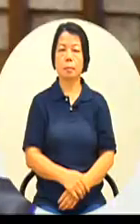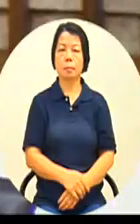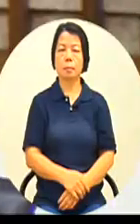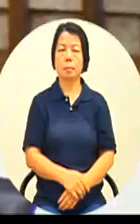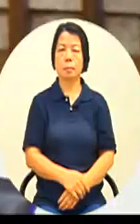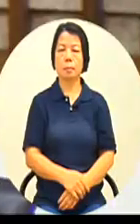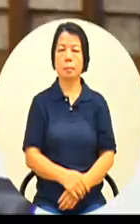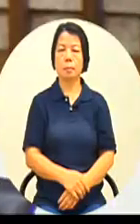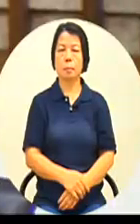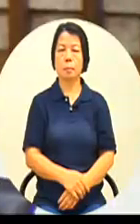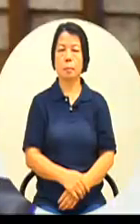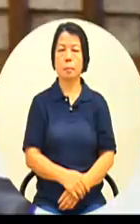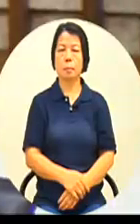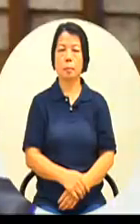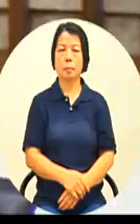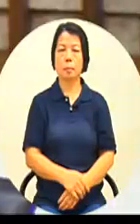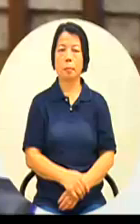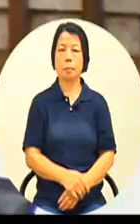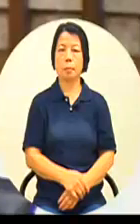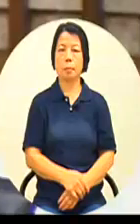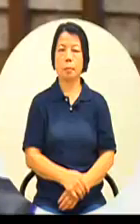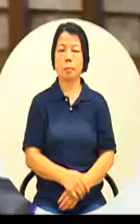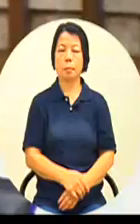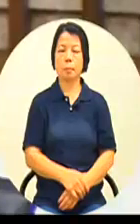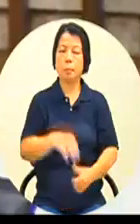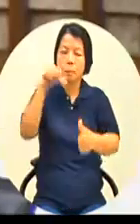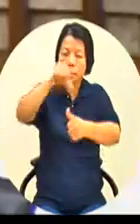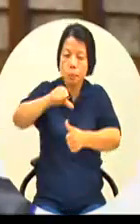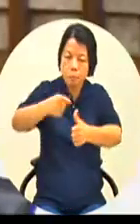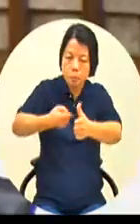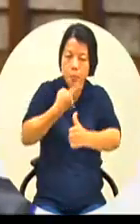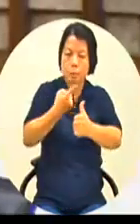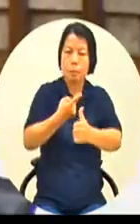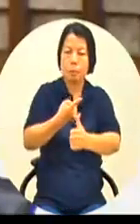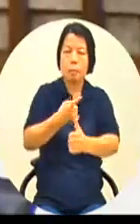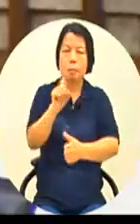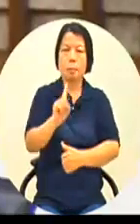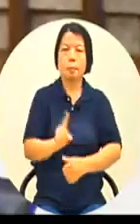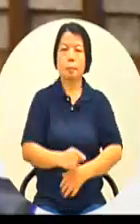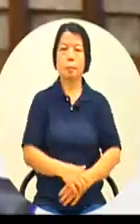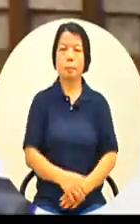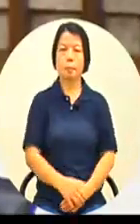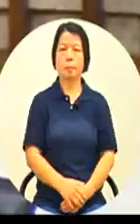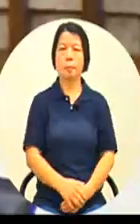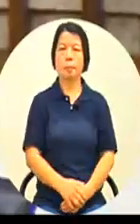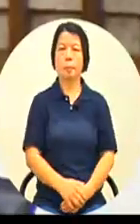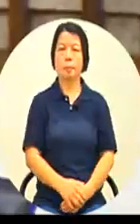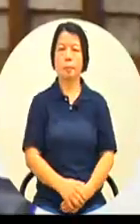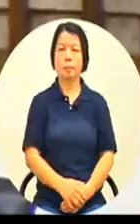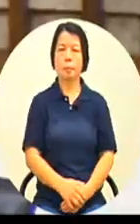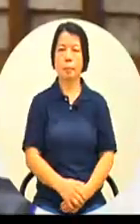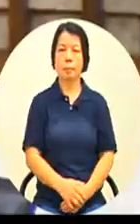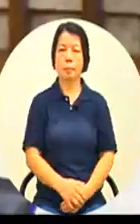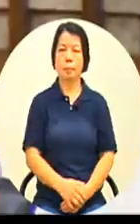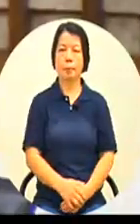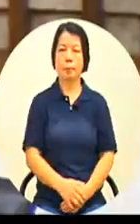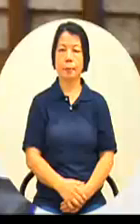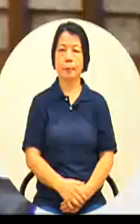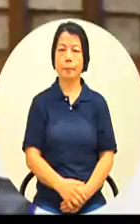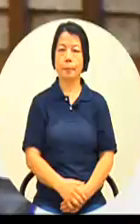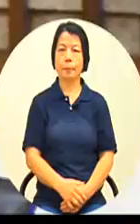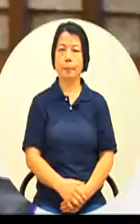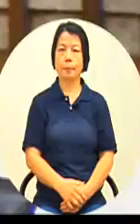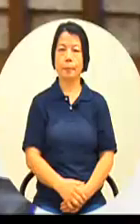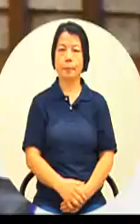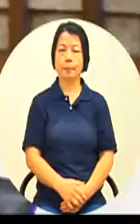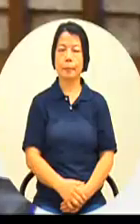在 第一个统管的安怎啦？下骹还袂甲斗花手一个呀、哦？无啦，偷偷来，免紧